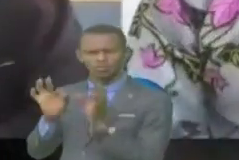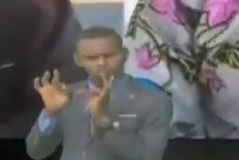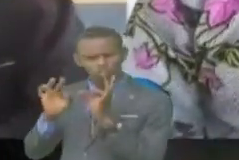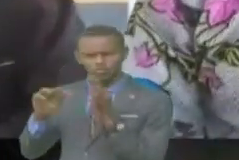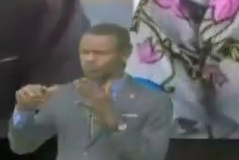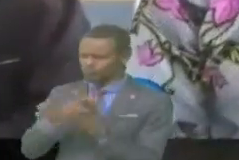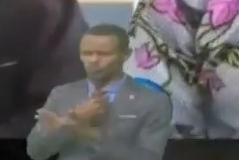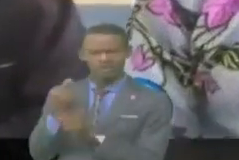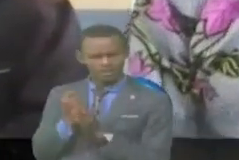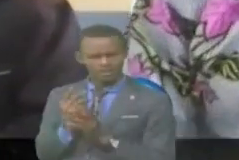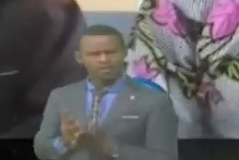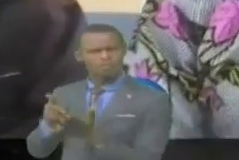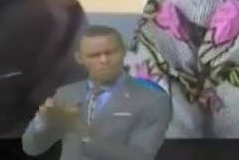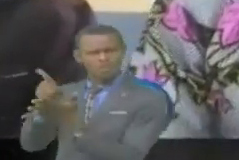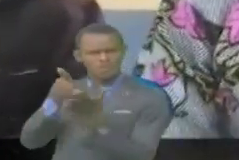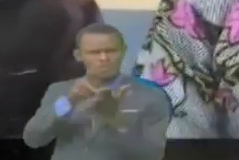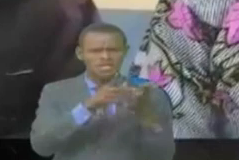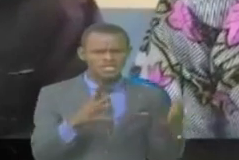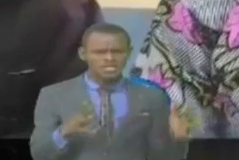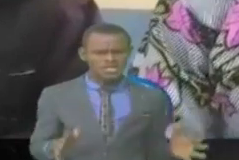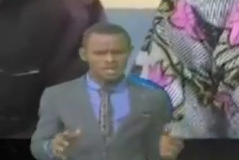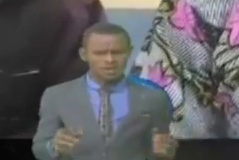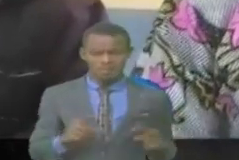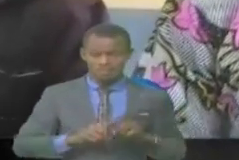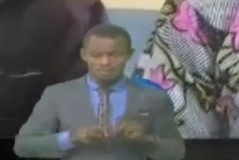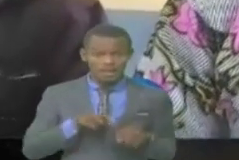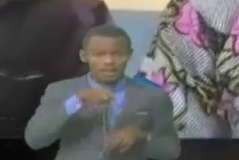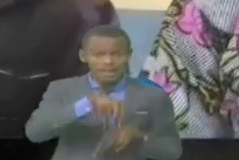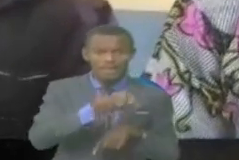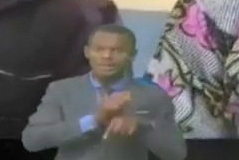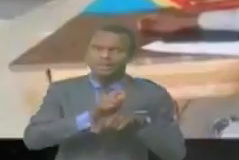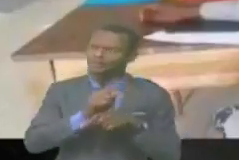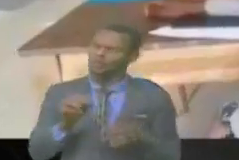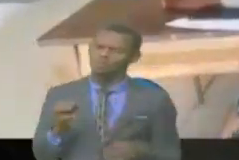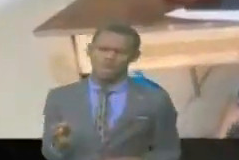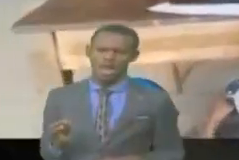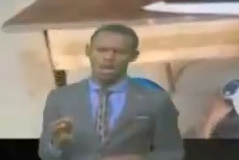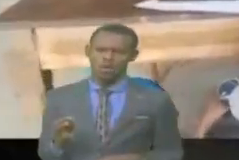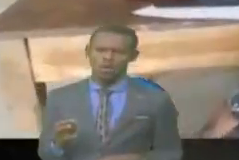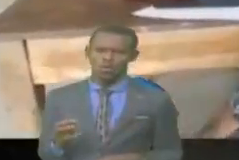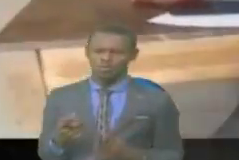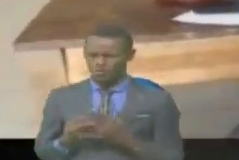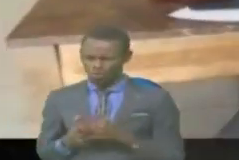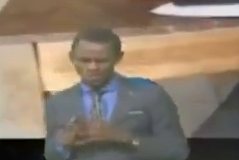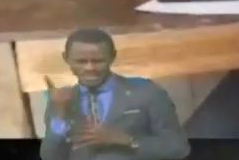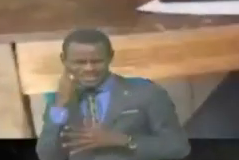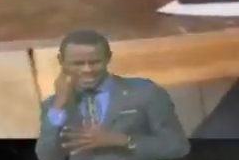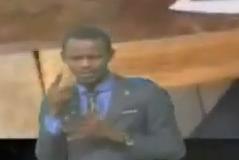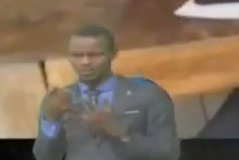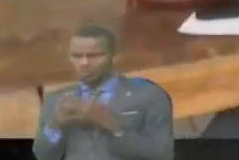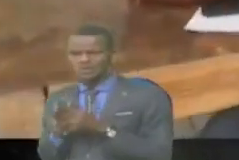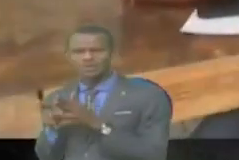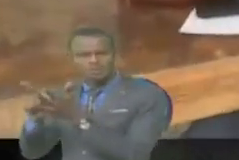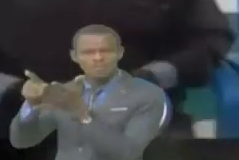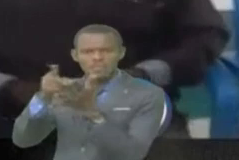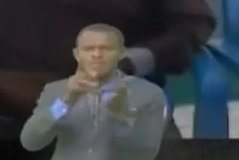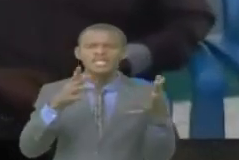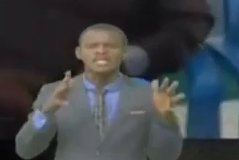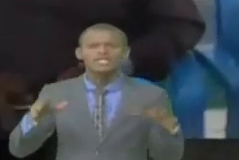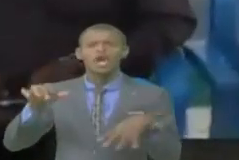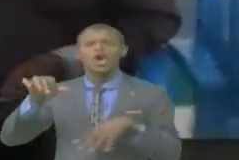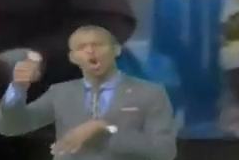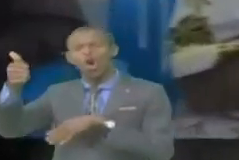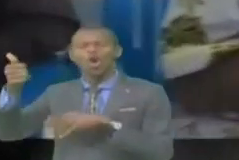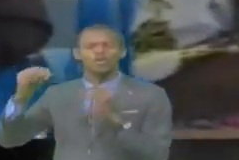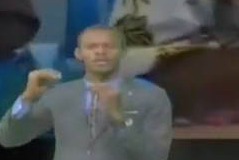août dernier à la banque pour régler cette situation, mais rien n'a été fait jusqu'à ce jour, indique le porte-parole de cette